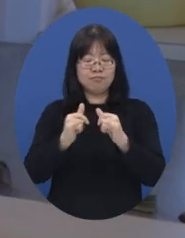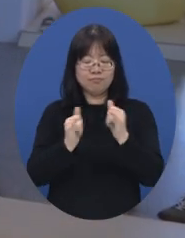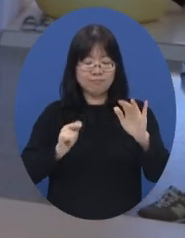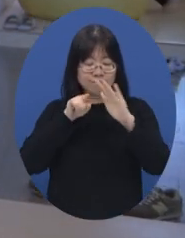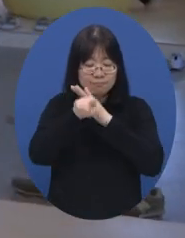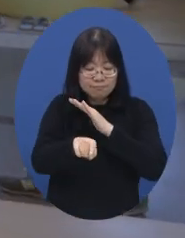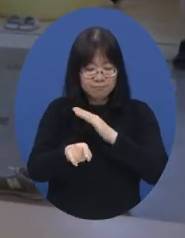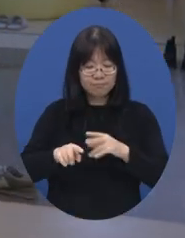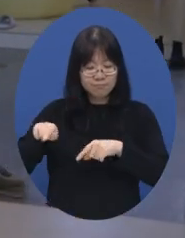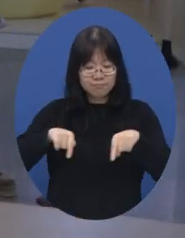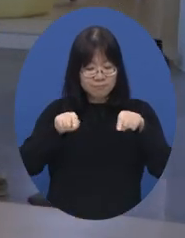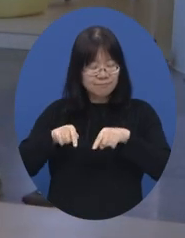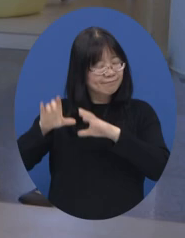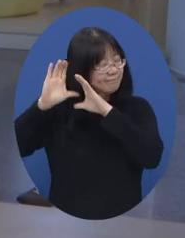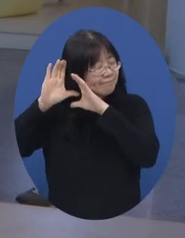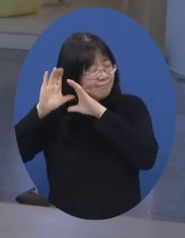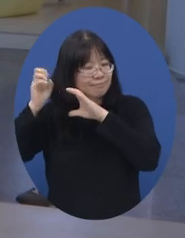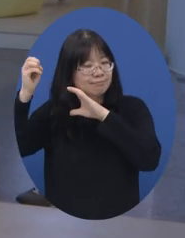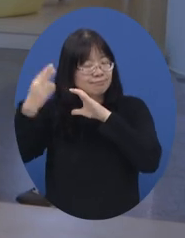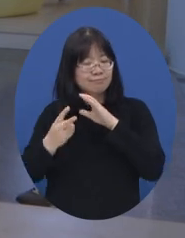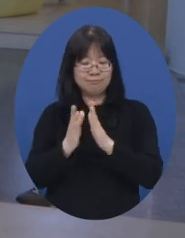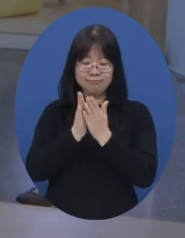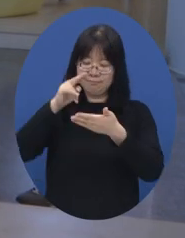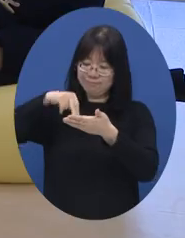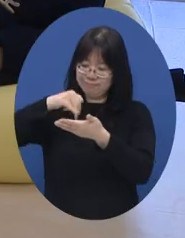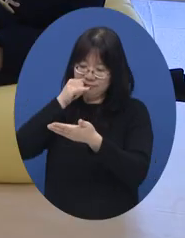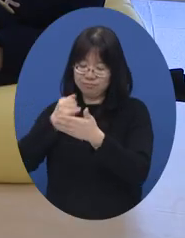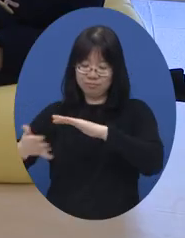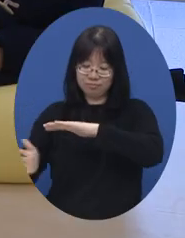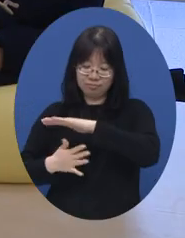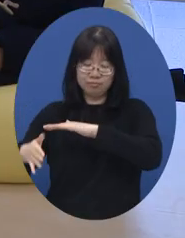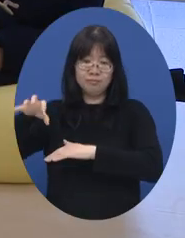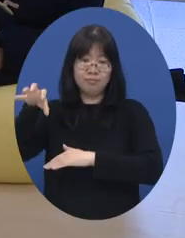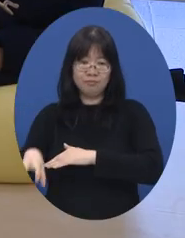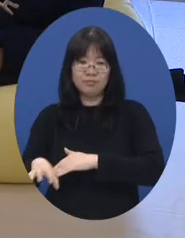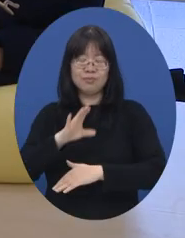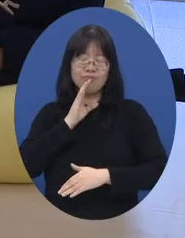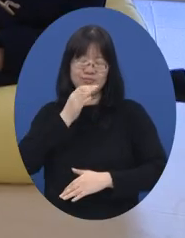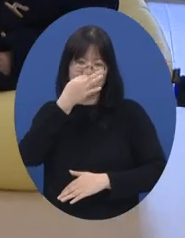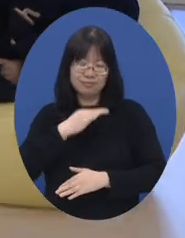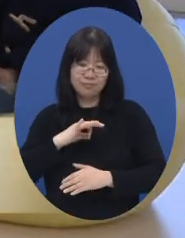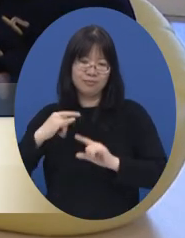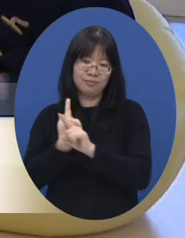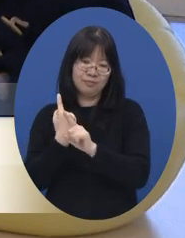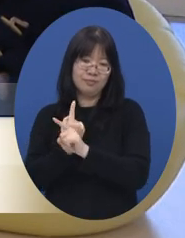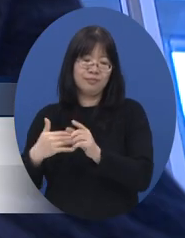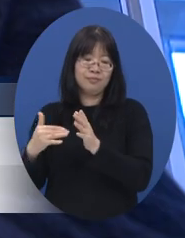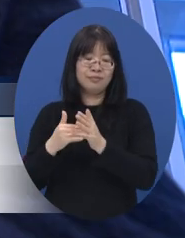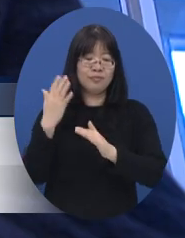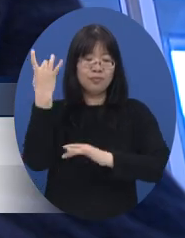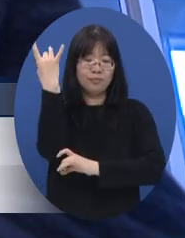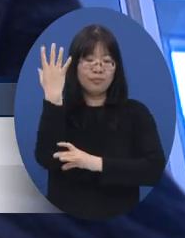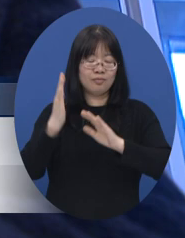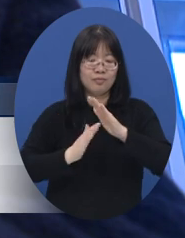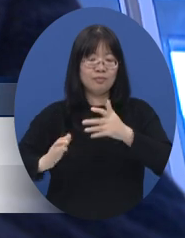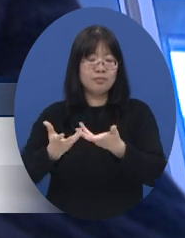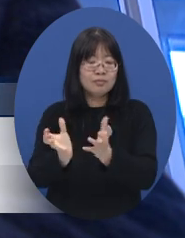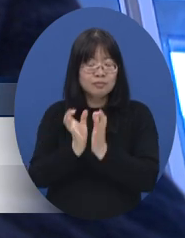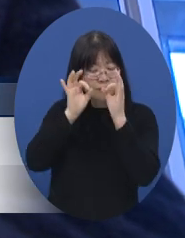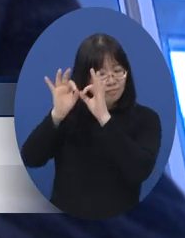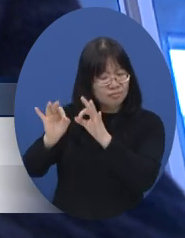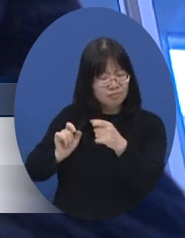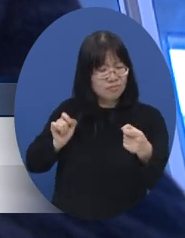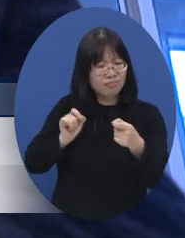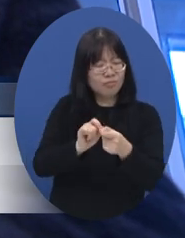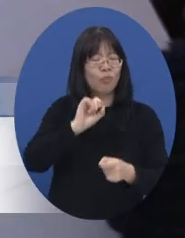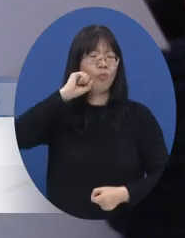책을 읽습니다. 원래는 텅 비어 놀던 곳을 쓰임새 있게 다듬은 겁니다. 원래 공공기관은 좀 약간 이렇게